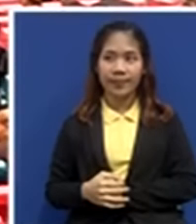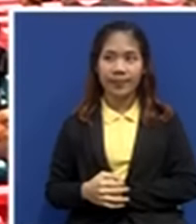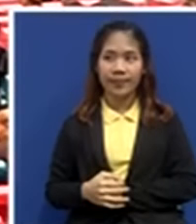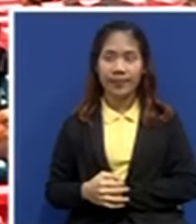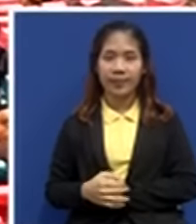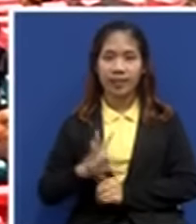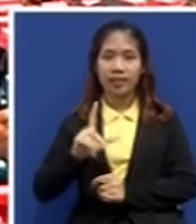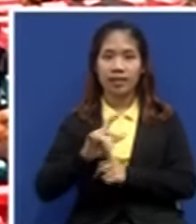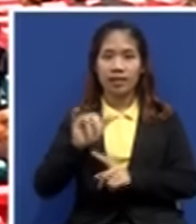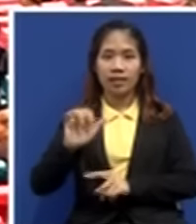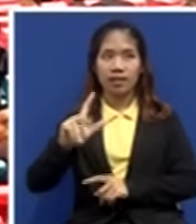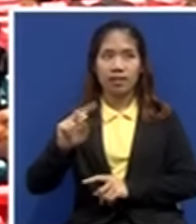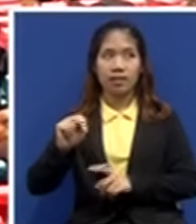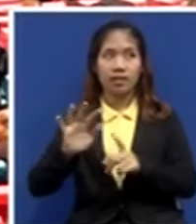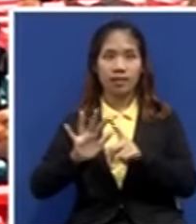ท่านชัยชนะนะฮะ